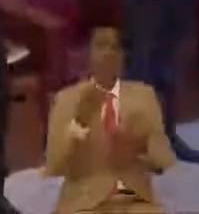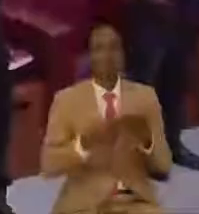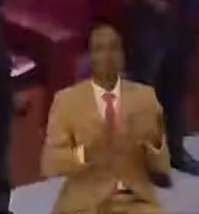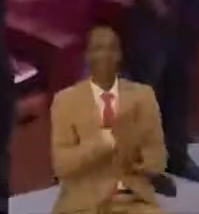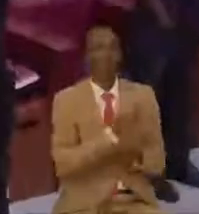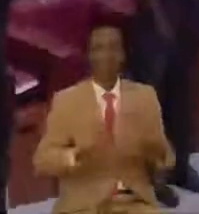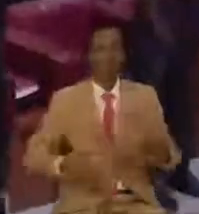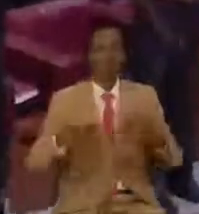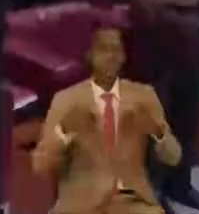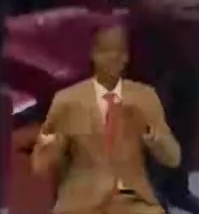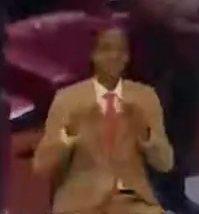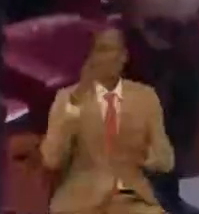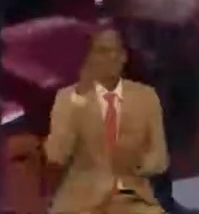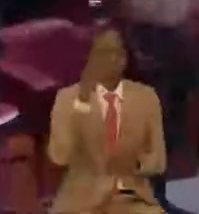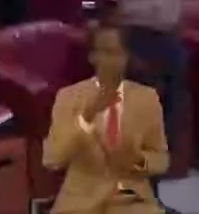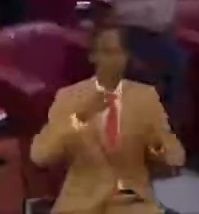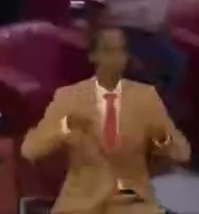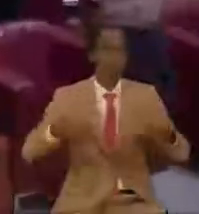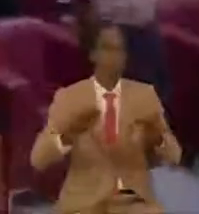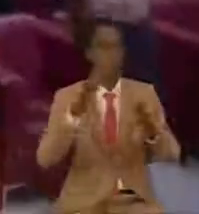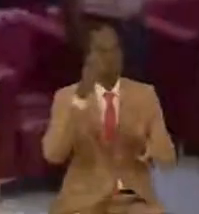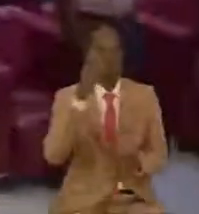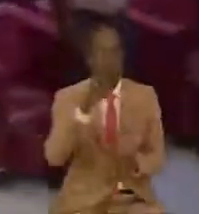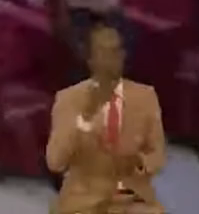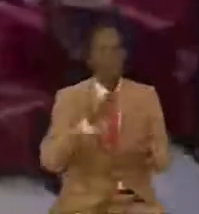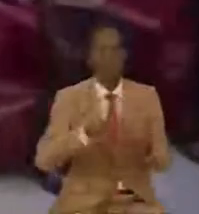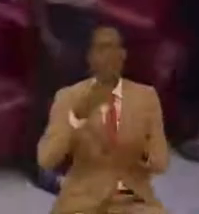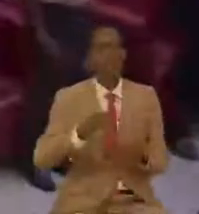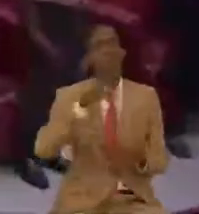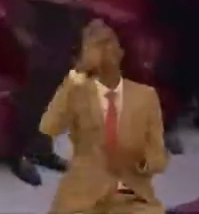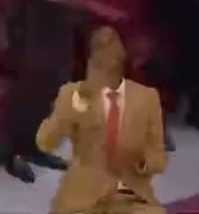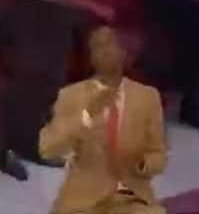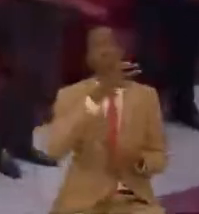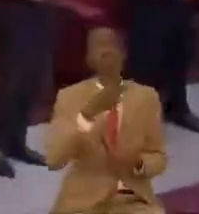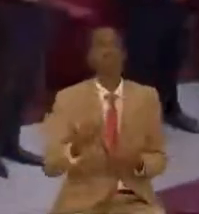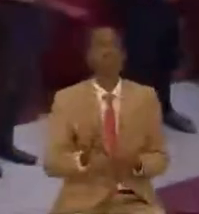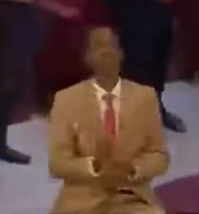récompense, la provision de ce que Christ a fait pour vous, ce qu'il a fait pour vous à la croix du calvaire.